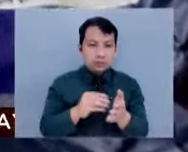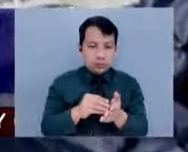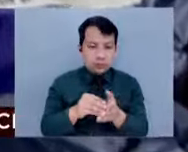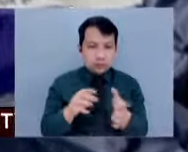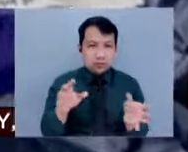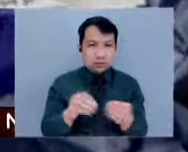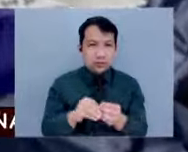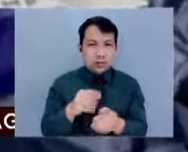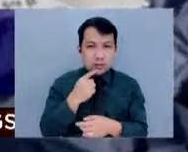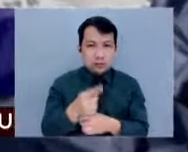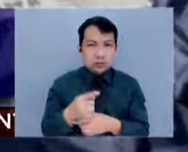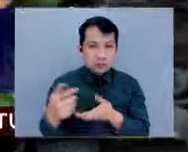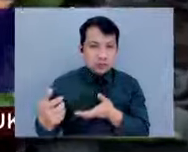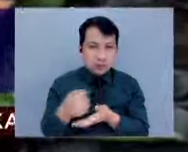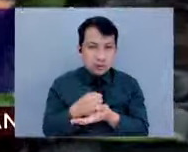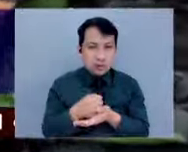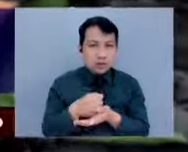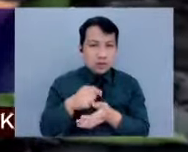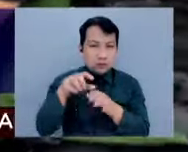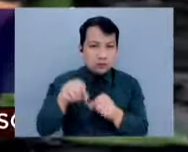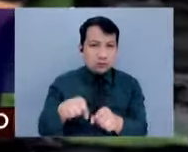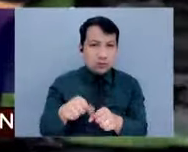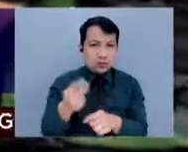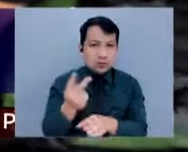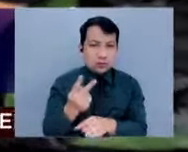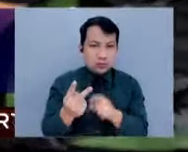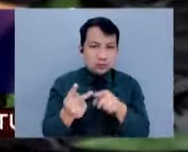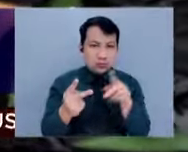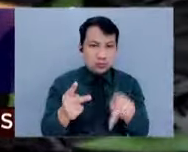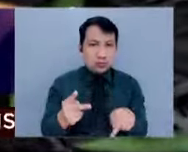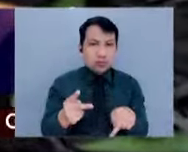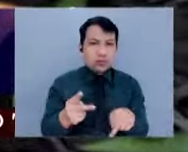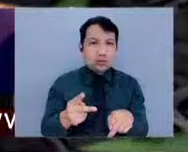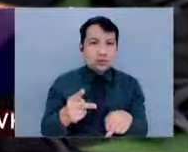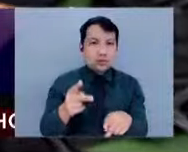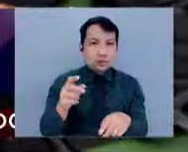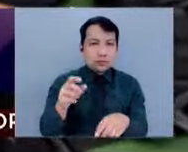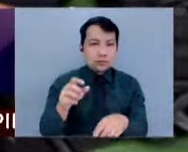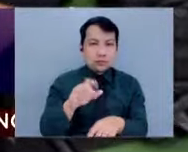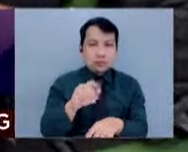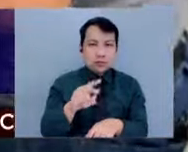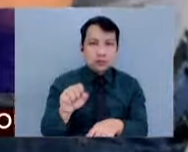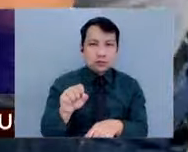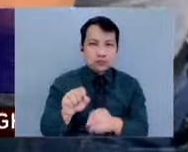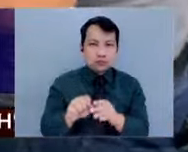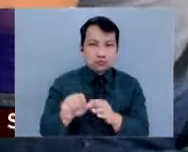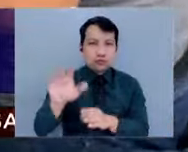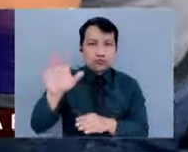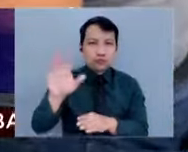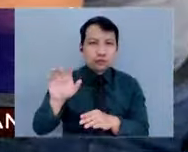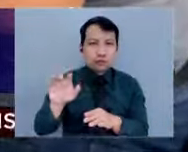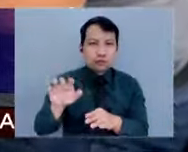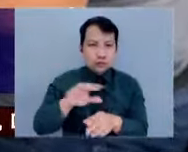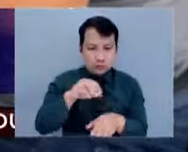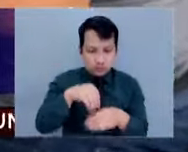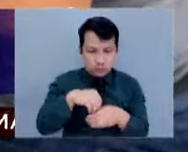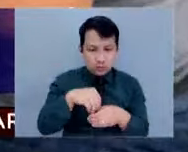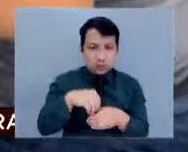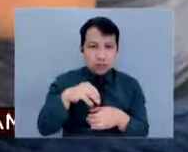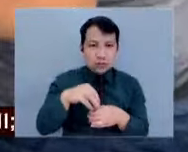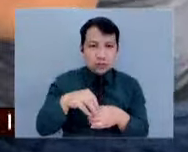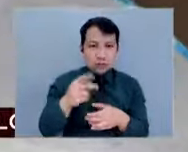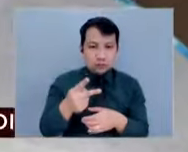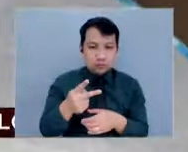ang nakumpiska mula sa dalawang individual sa Matnog, Sorsogon. Isinilid sa mga pakete ng tsaa ang 2 kilo ng